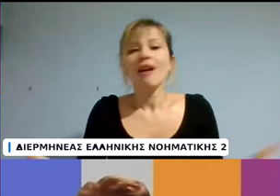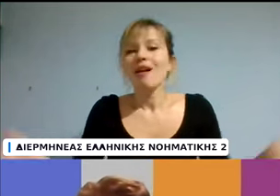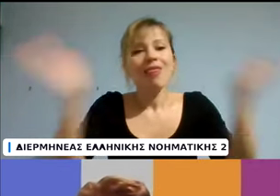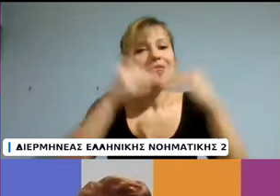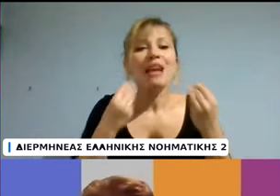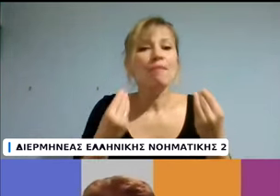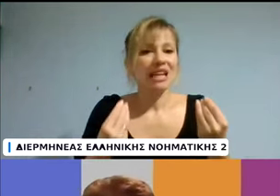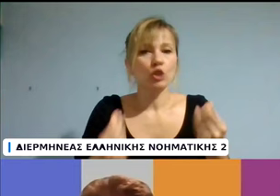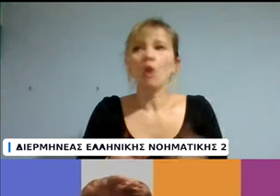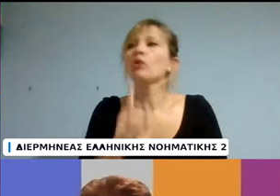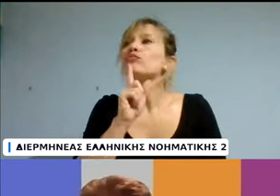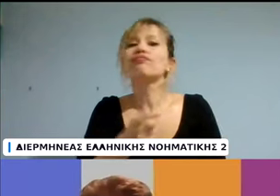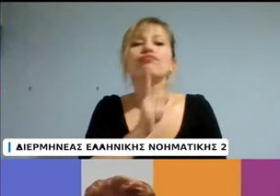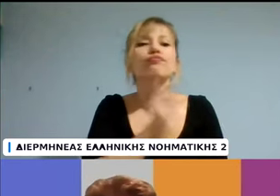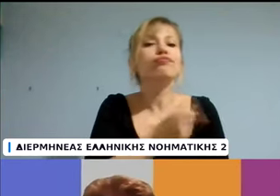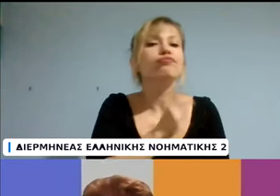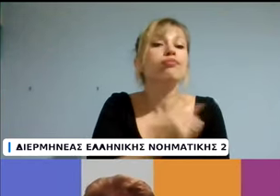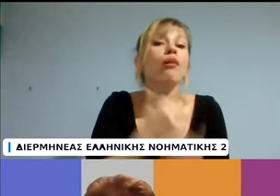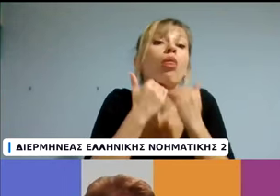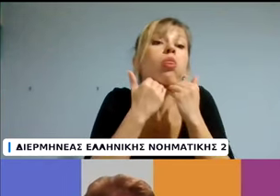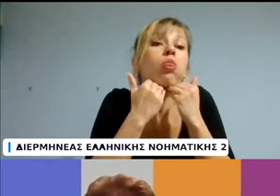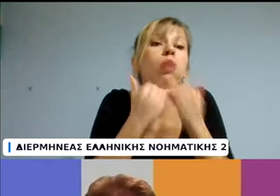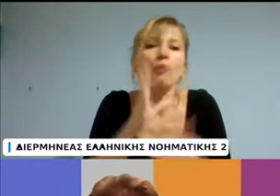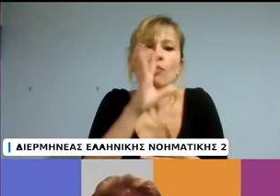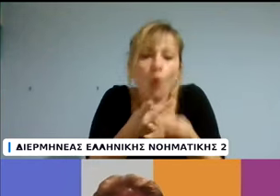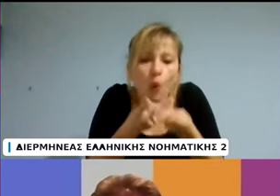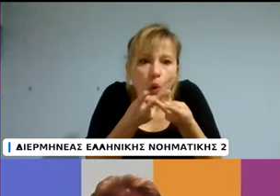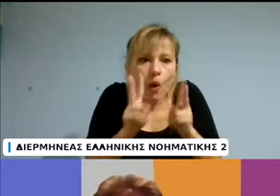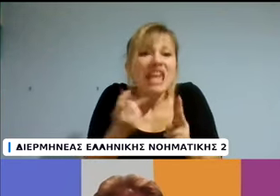στα γραφεία δεν υπάρχει, γιατί η αγορά είναι ελεύθερη.